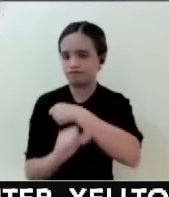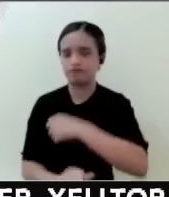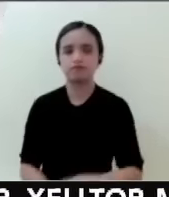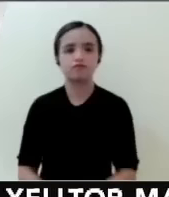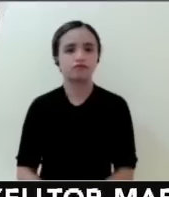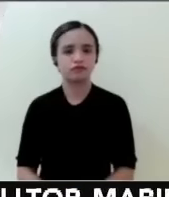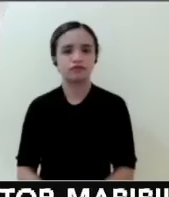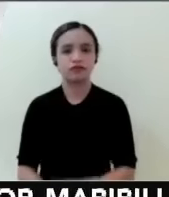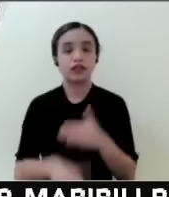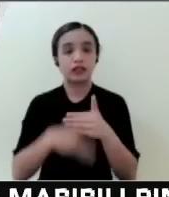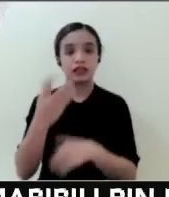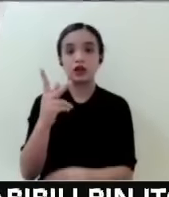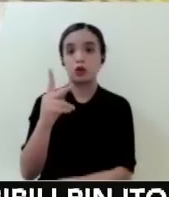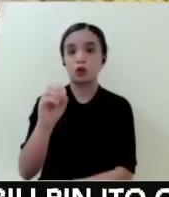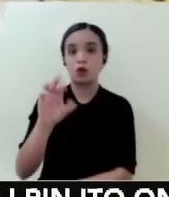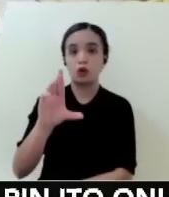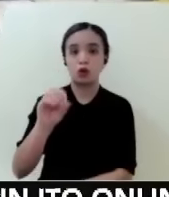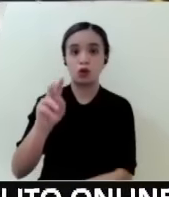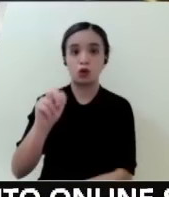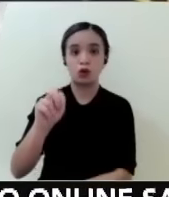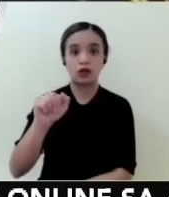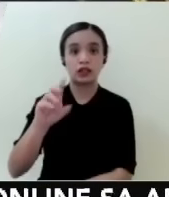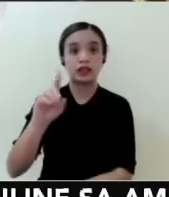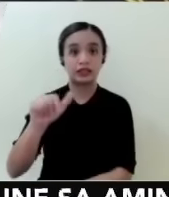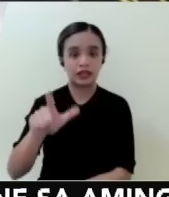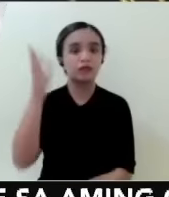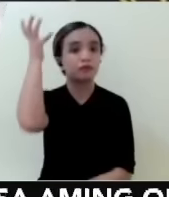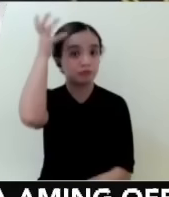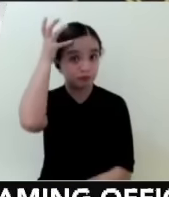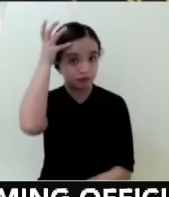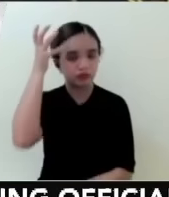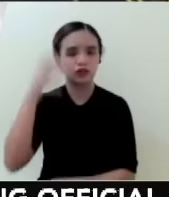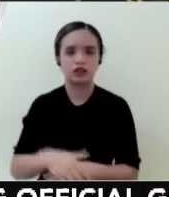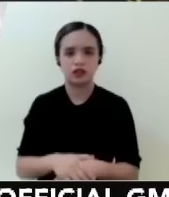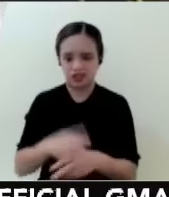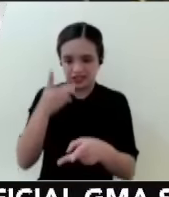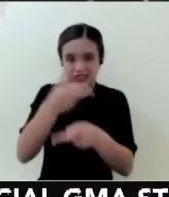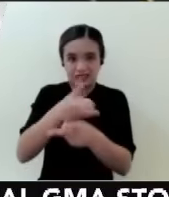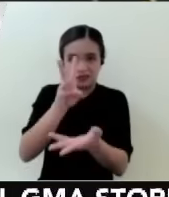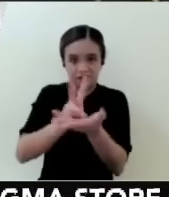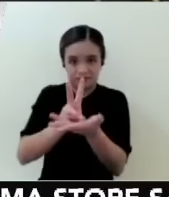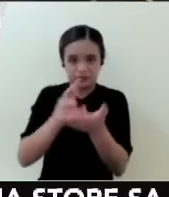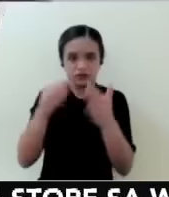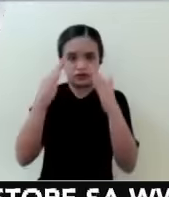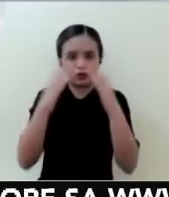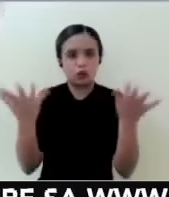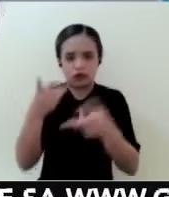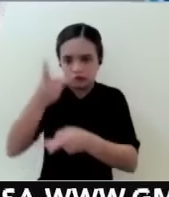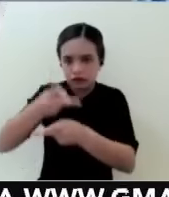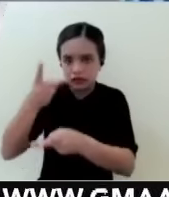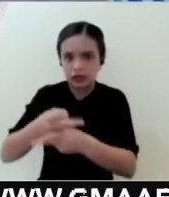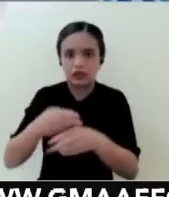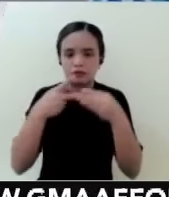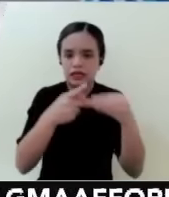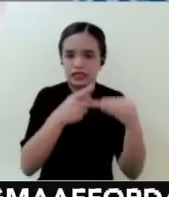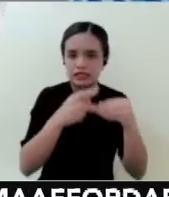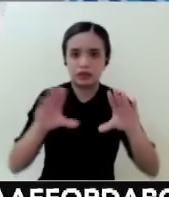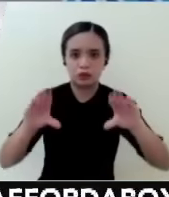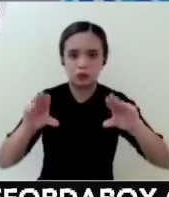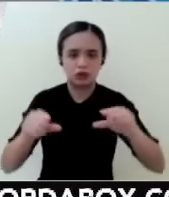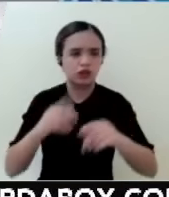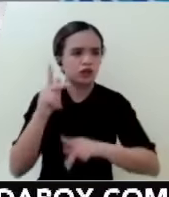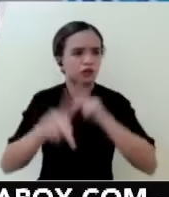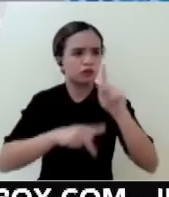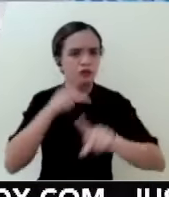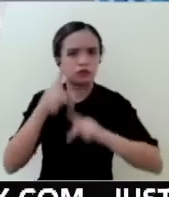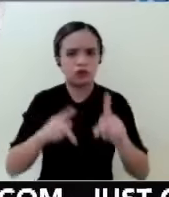Sa Coronadal South, Cotabato, bodega na mga tindang foam at plastic ang nasunog. Nagulat ang mga tindera at staff